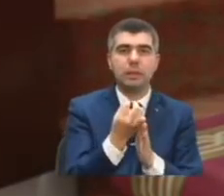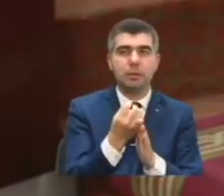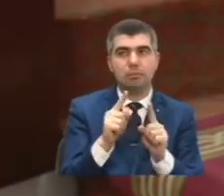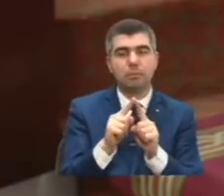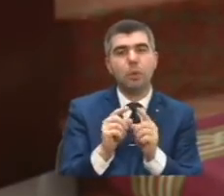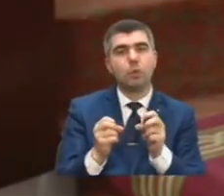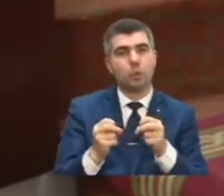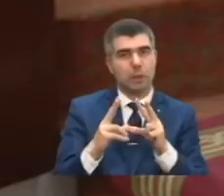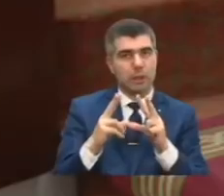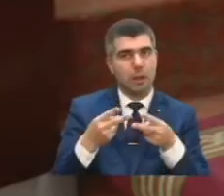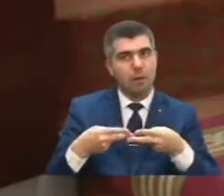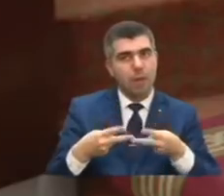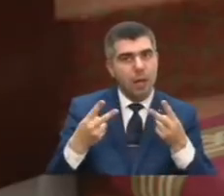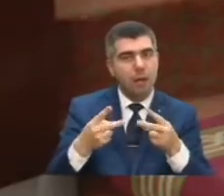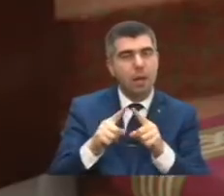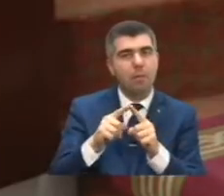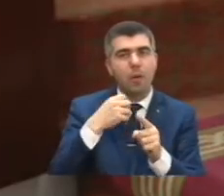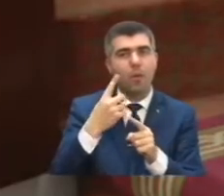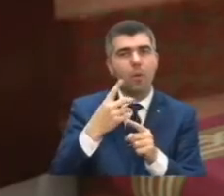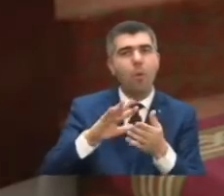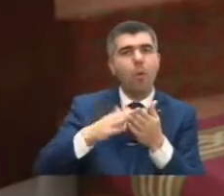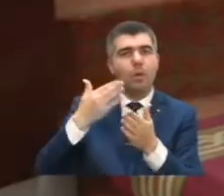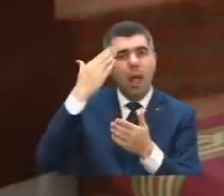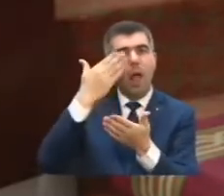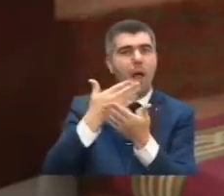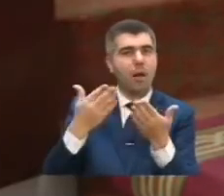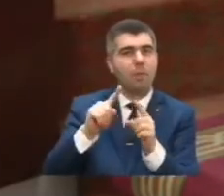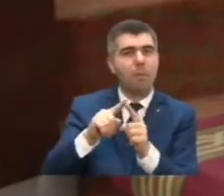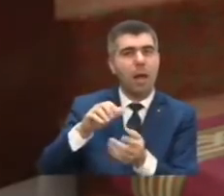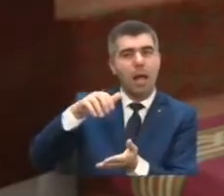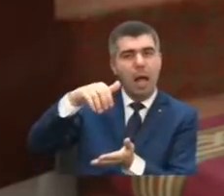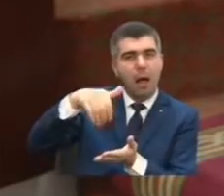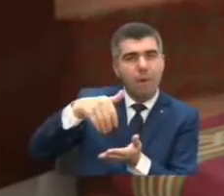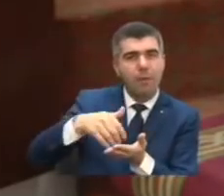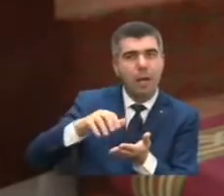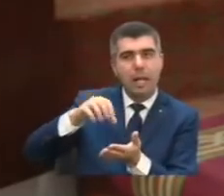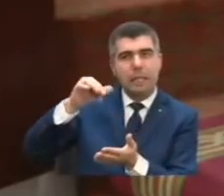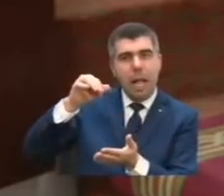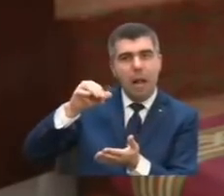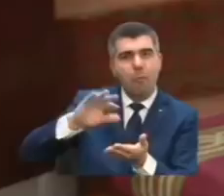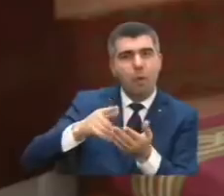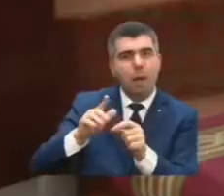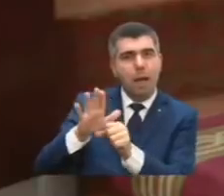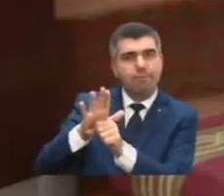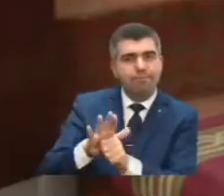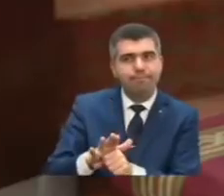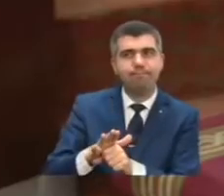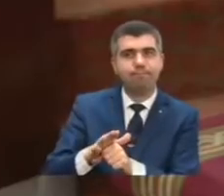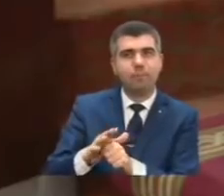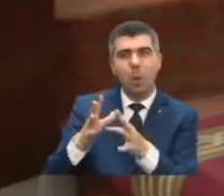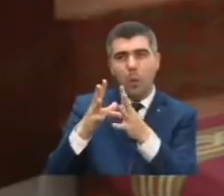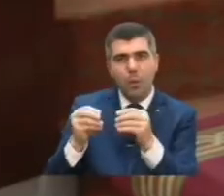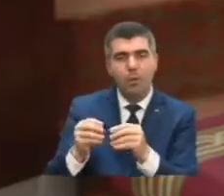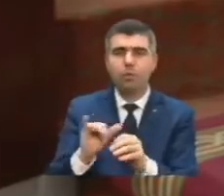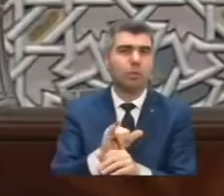كاين اللي عنده تصور أن المقاليع كلها مدمرة للبيئة وهذه صحيح اللي درنا في القانون الجديد.